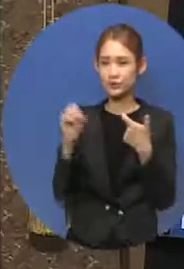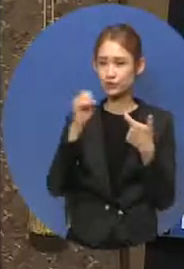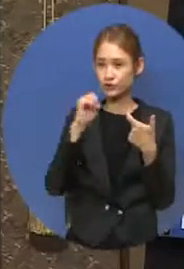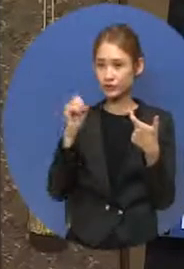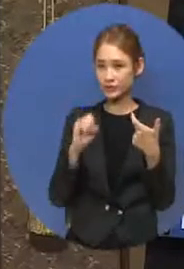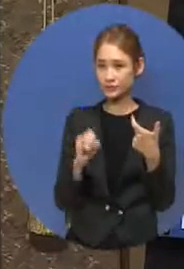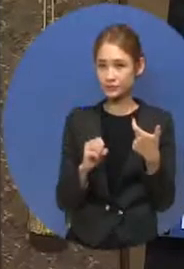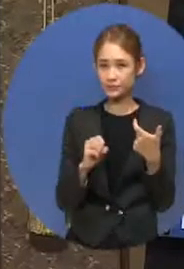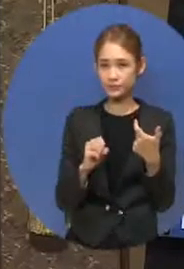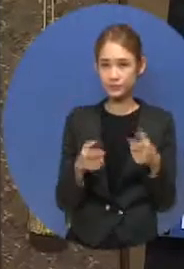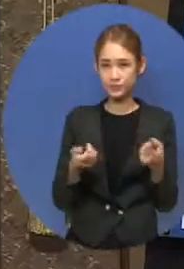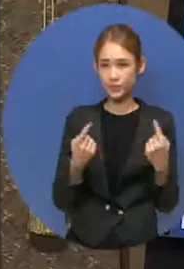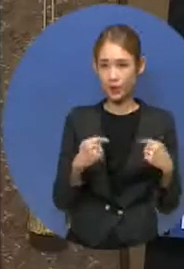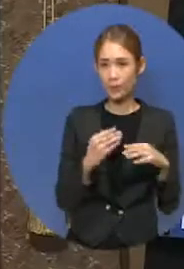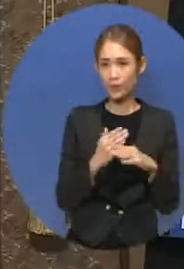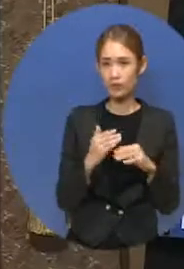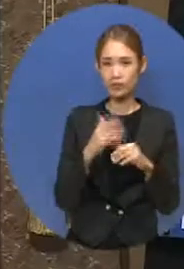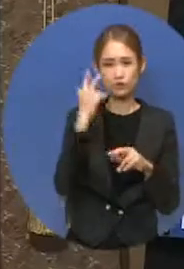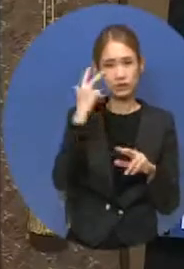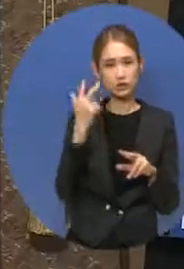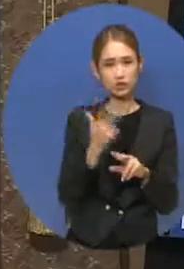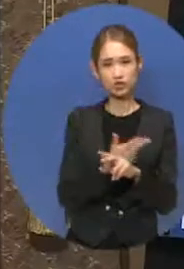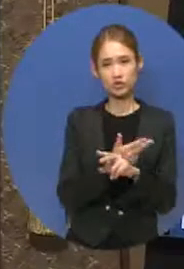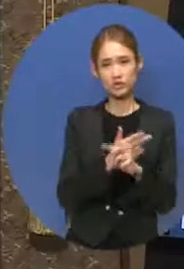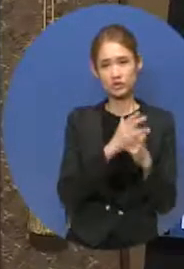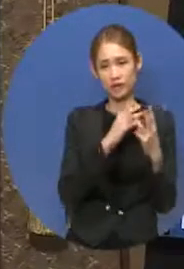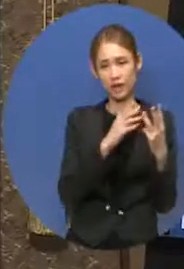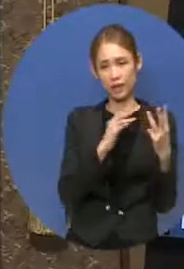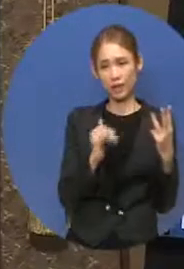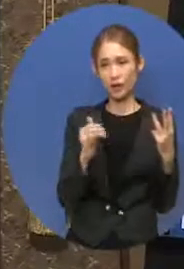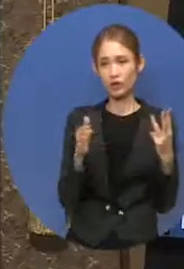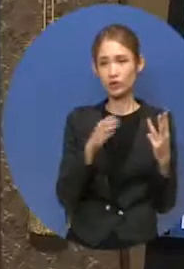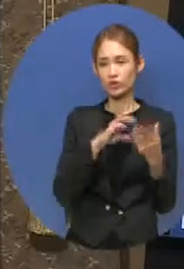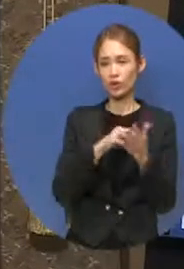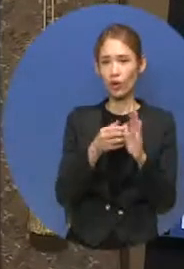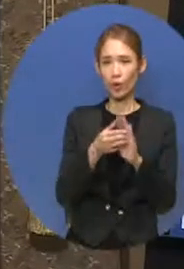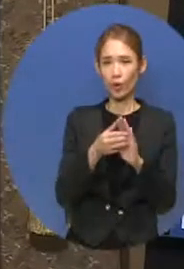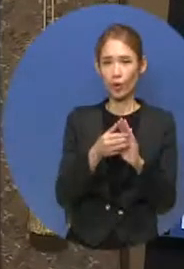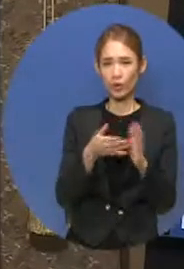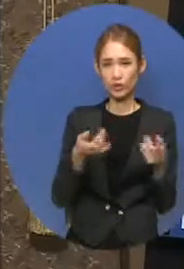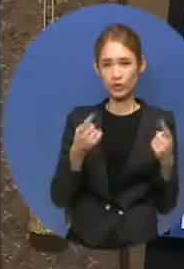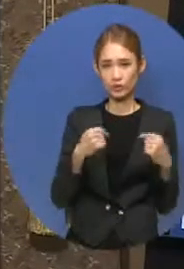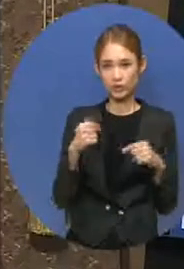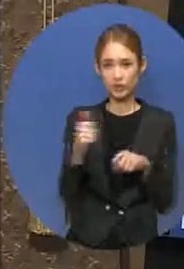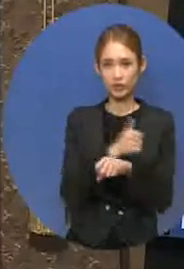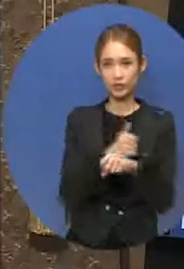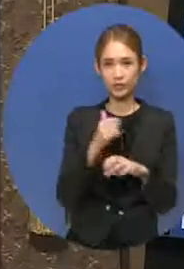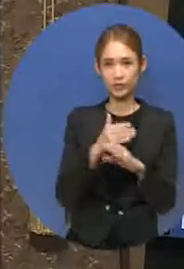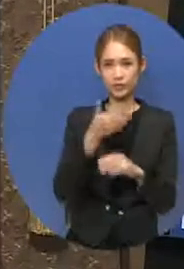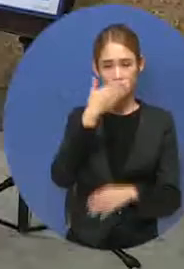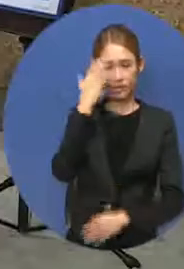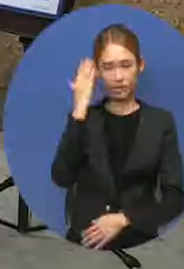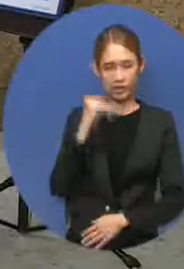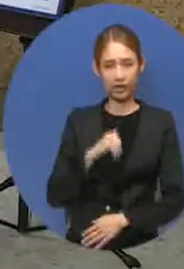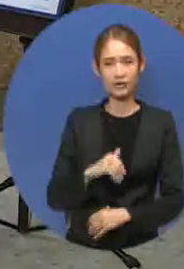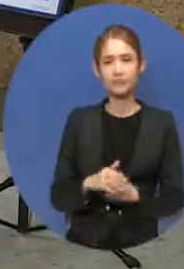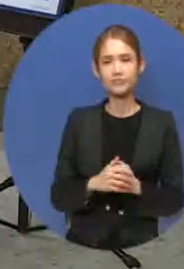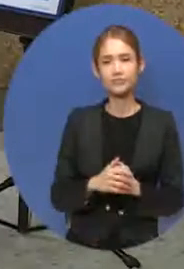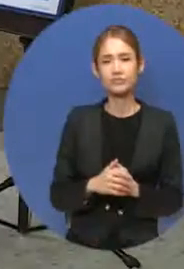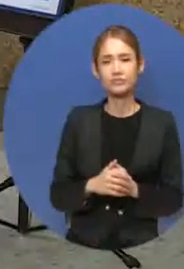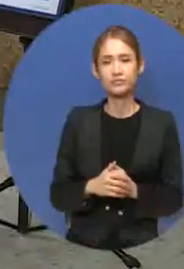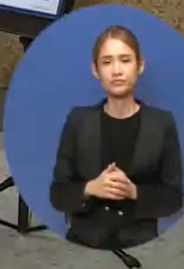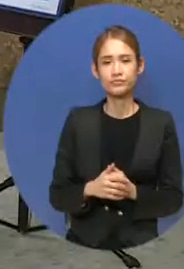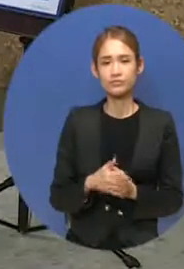정도 나오고 계셔서 일주일에 많게는 3번 정도 복지관에 나오고 계십니다. 다행입니다. 다행입니다. 예. 그럼